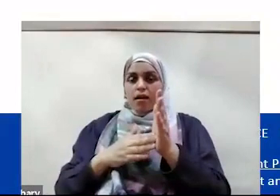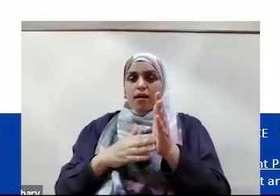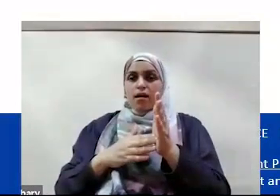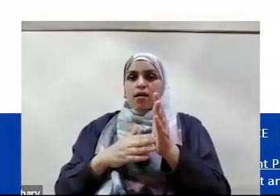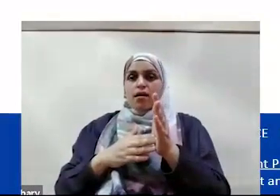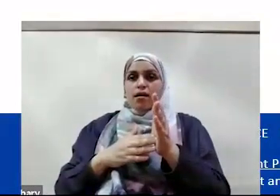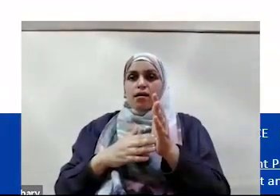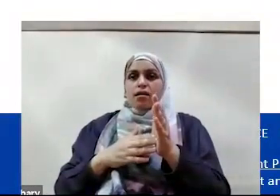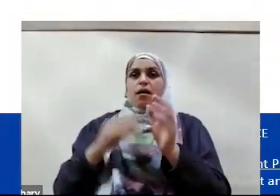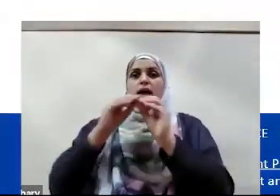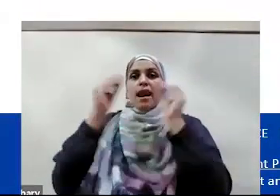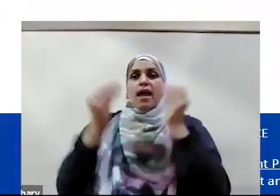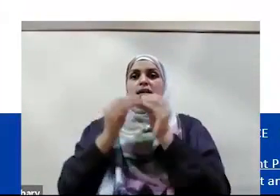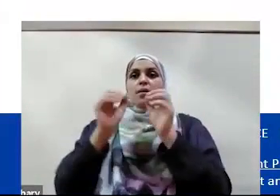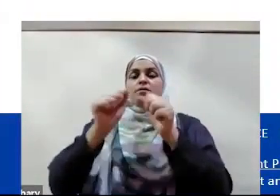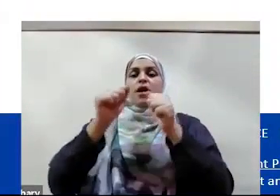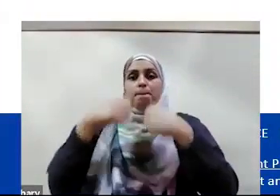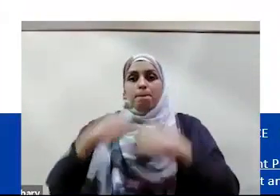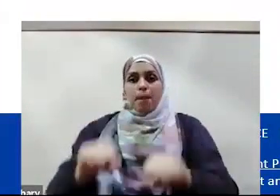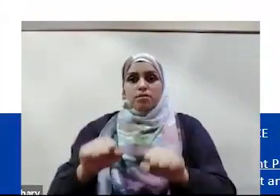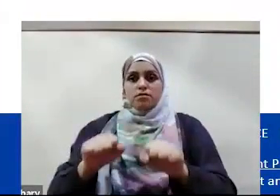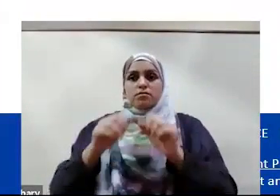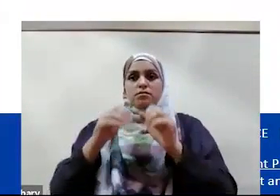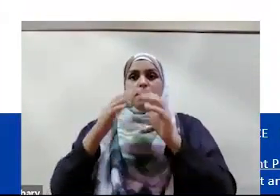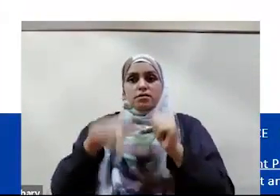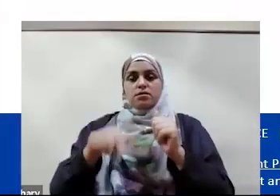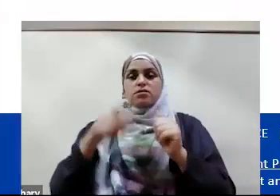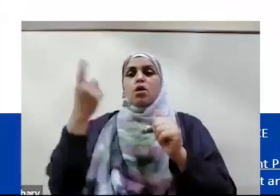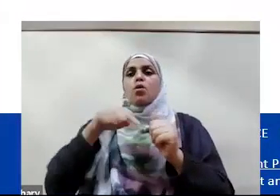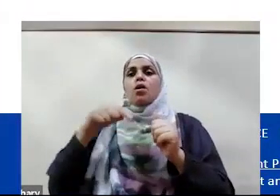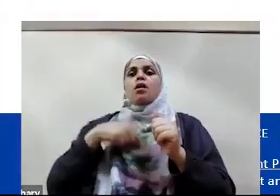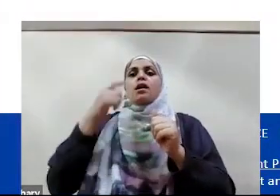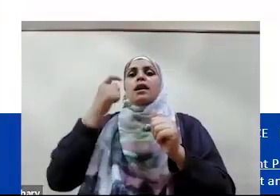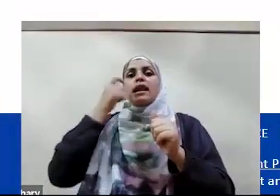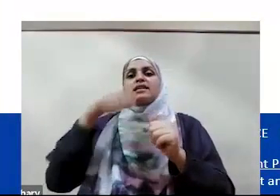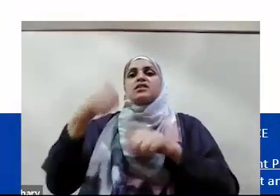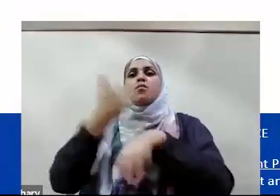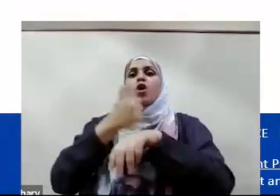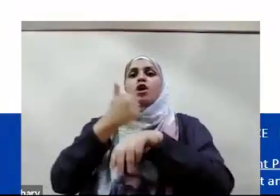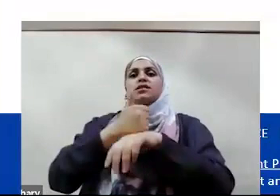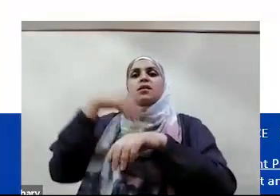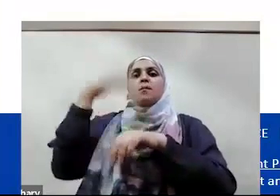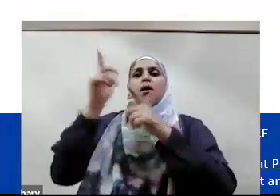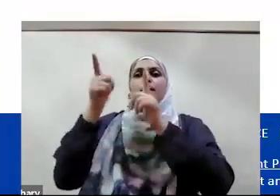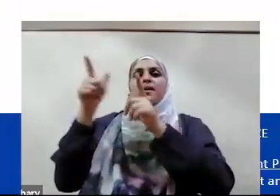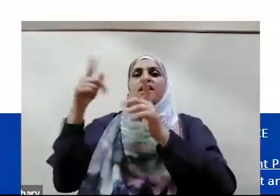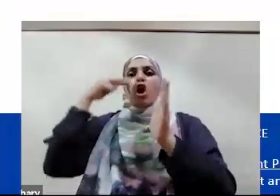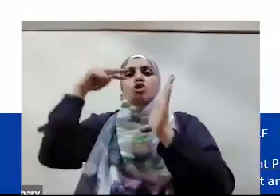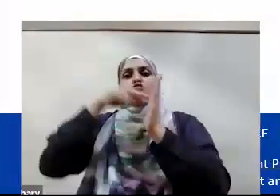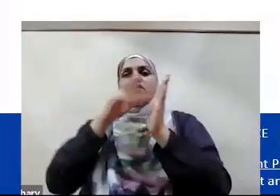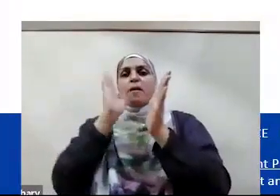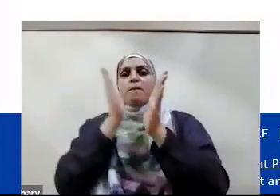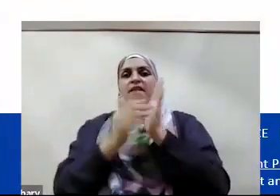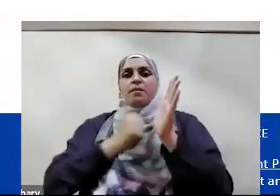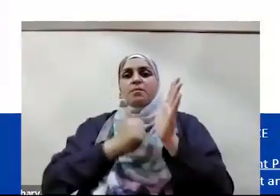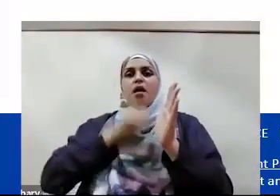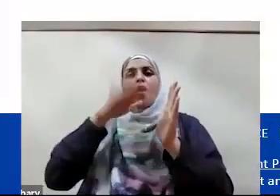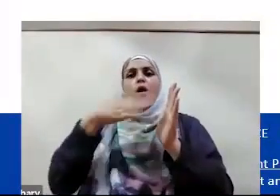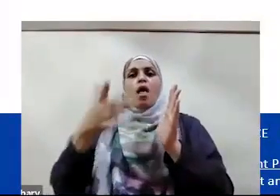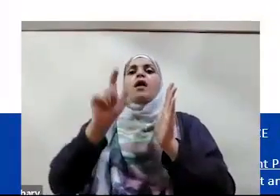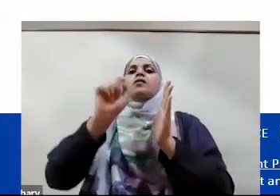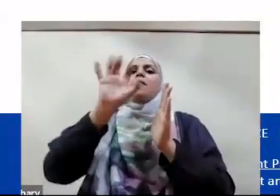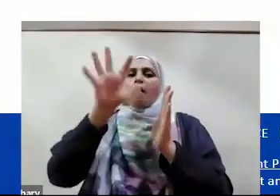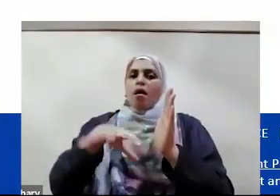يعني الهيئة في مصر ومن قبل الزملاء في المؤسسات في أمريكا؟ وبعد كده